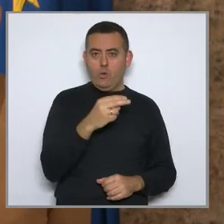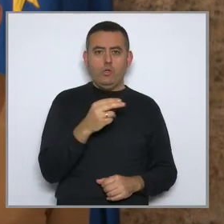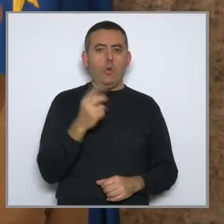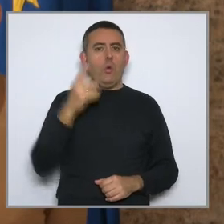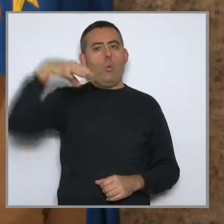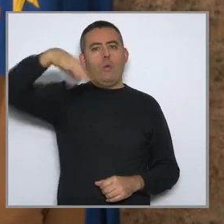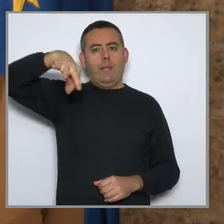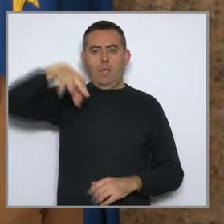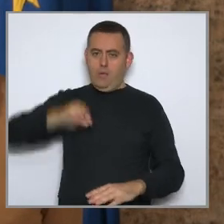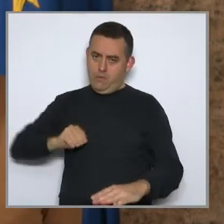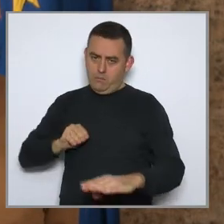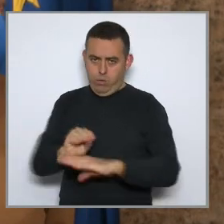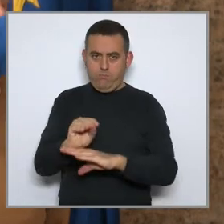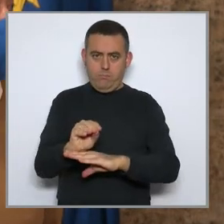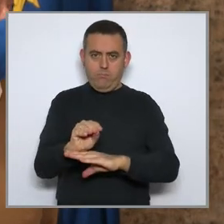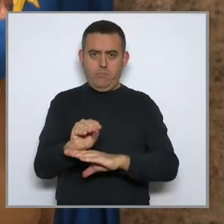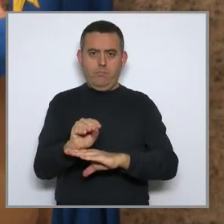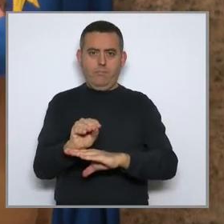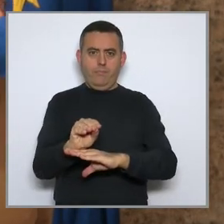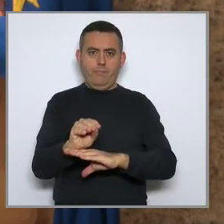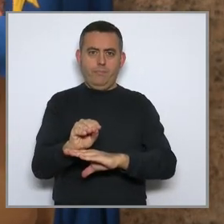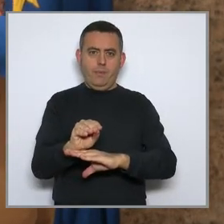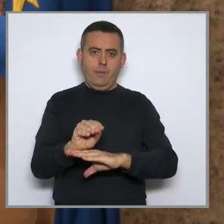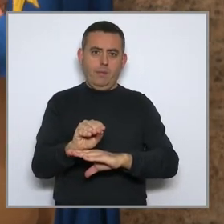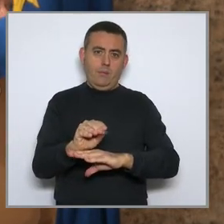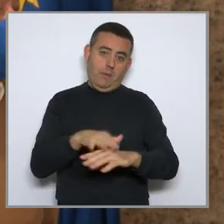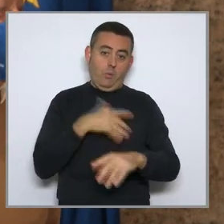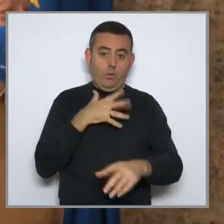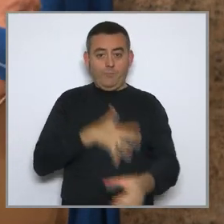tal de donar-li cobertura a aquesta situació